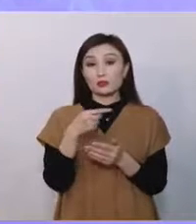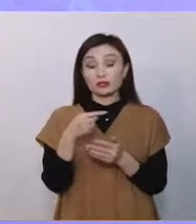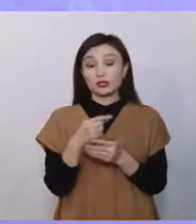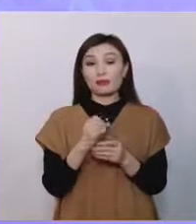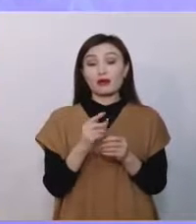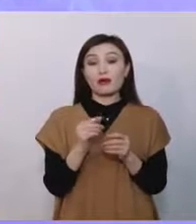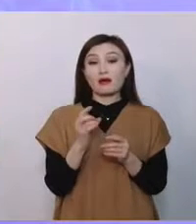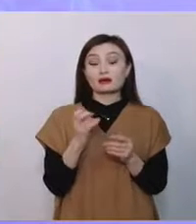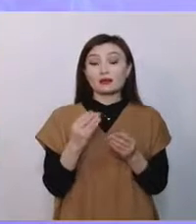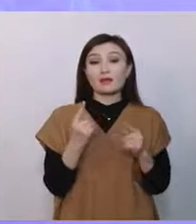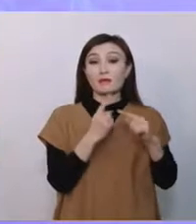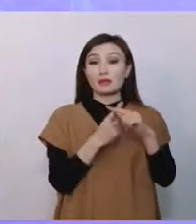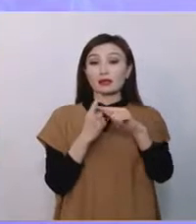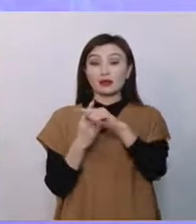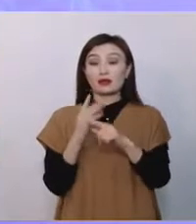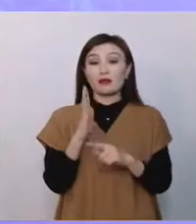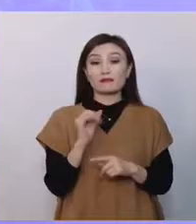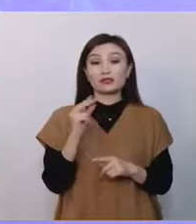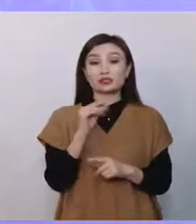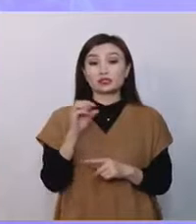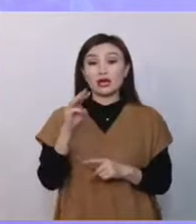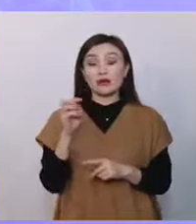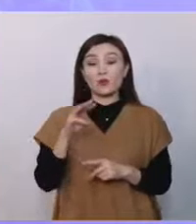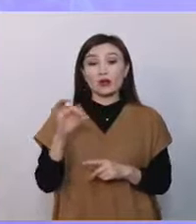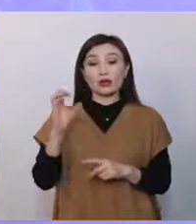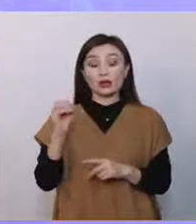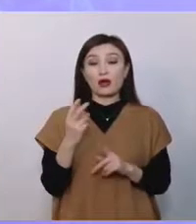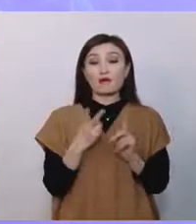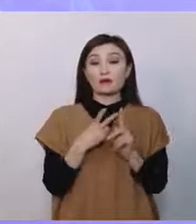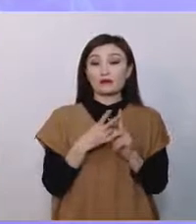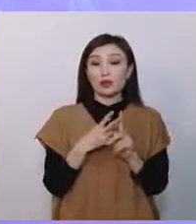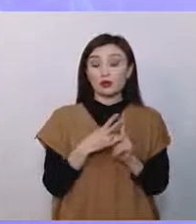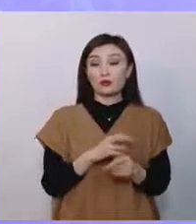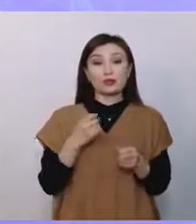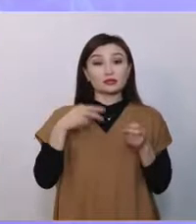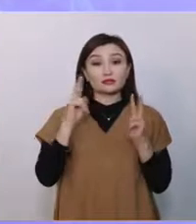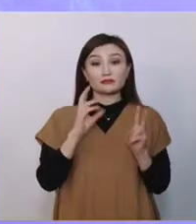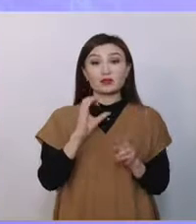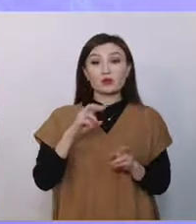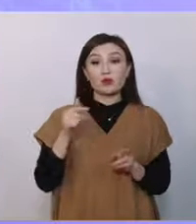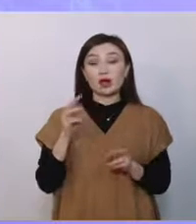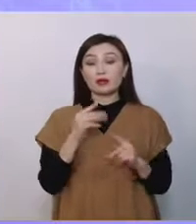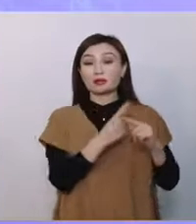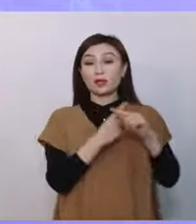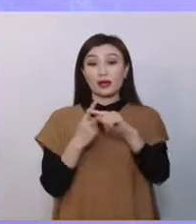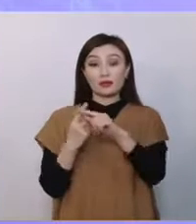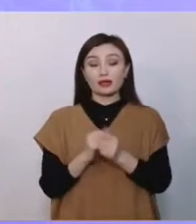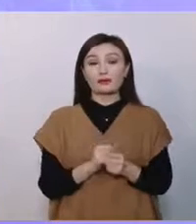нужно кратности прибавить вычитаемое во втором уравнении неизвестно слагаемое